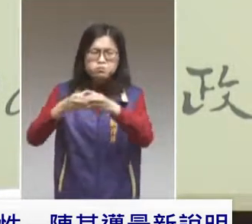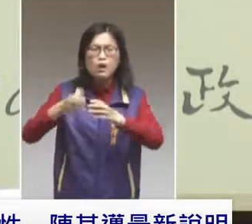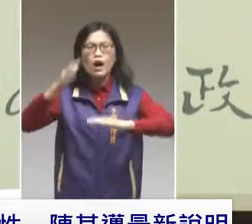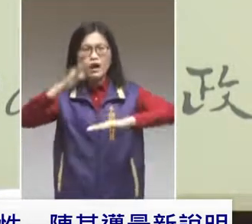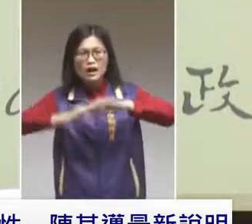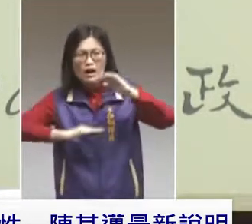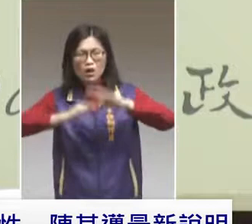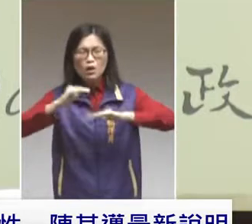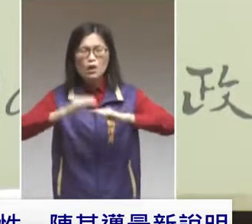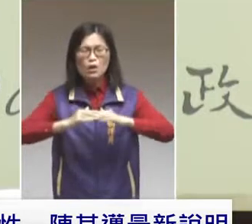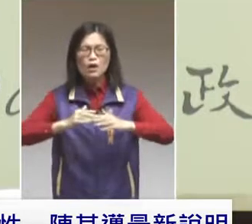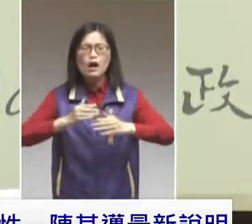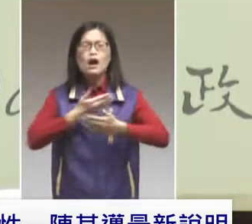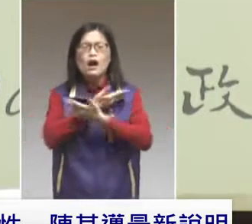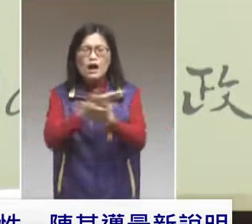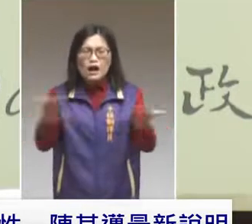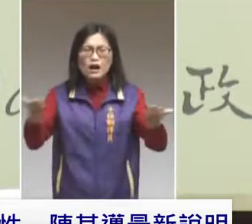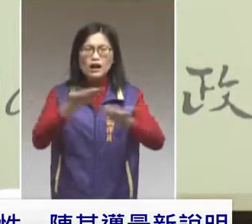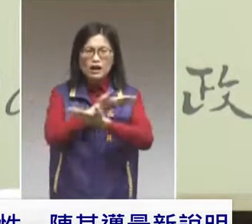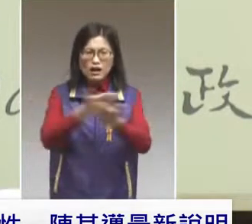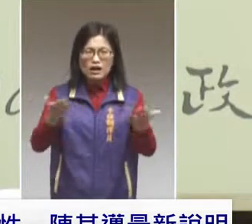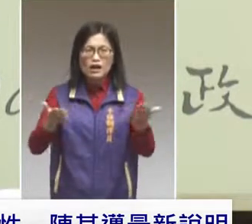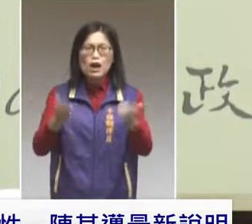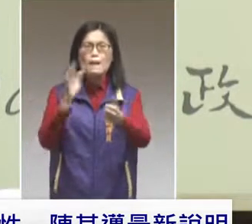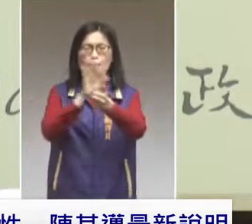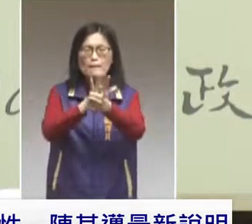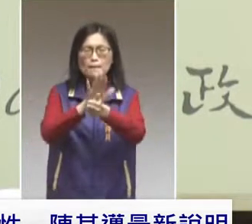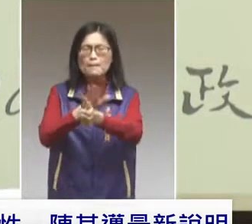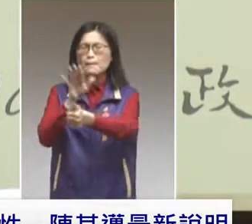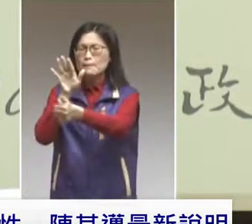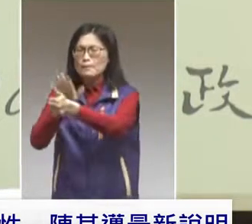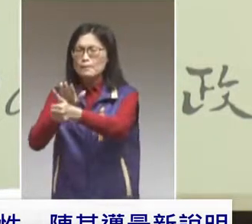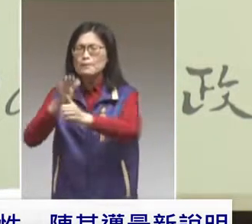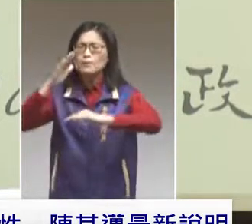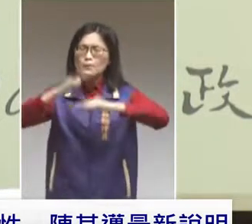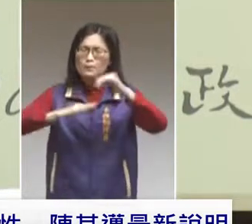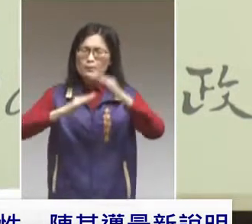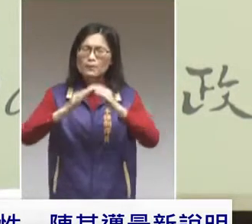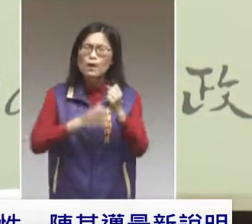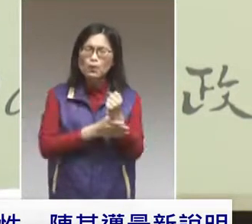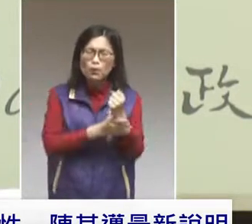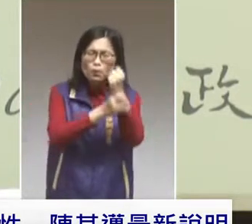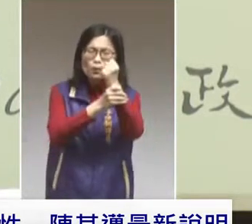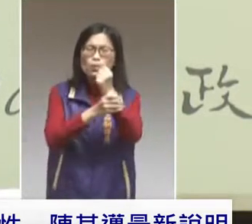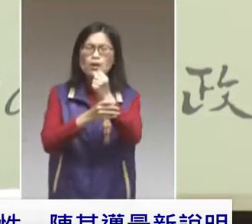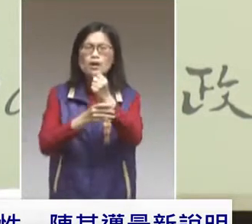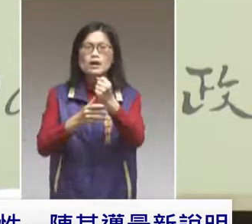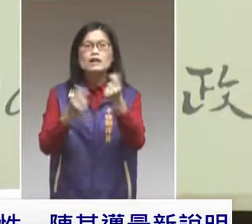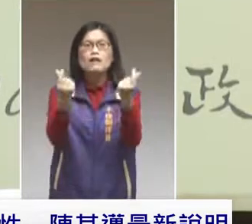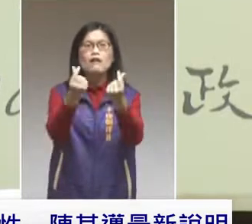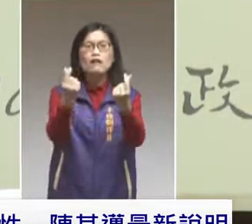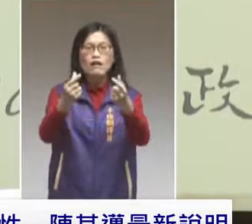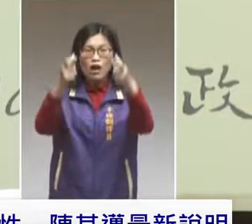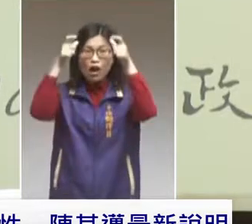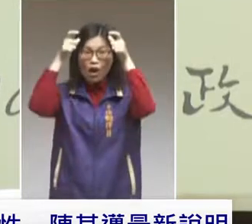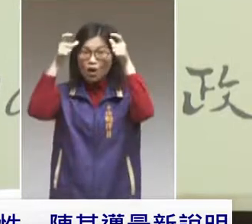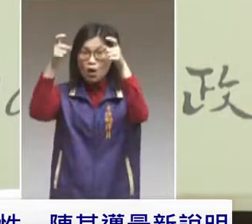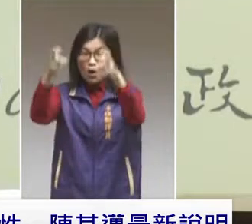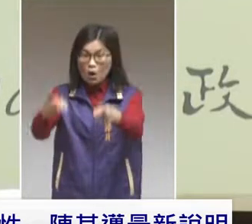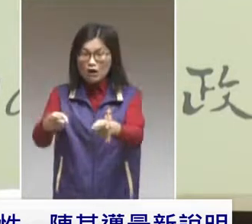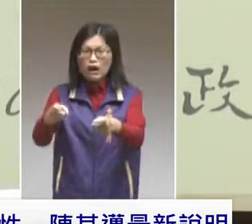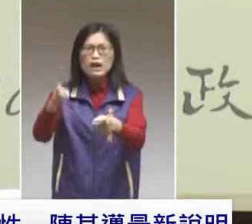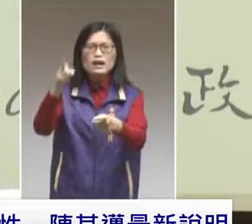我们还是要团结防疫，大家要互相的体谅互相的支持啊，就好